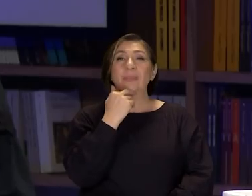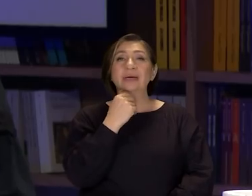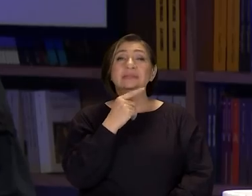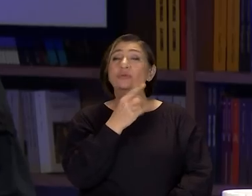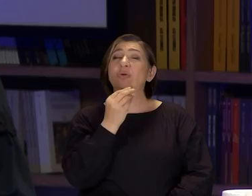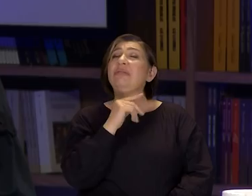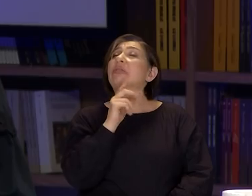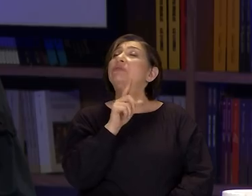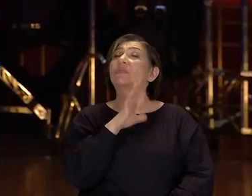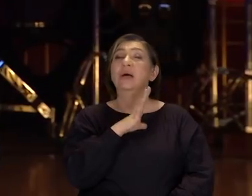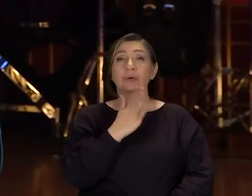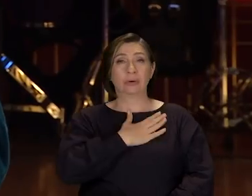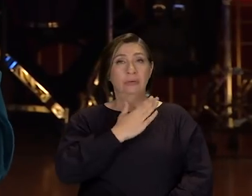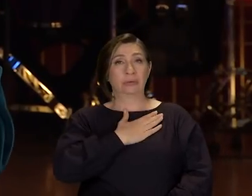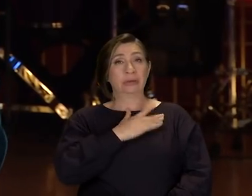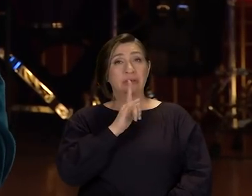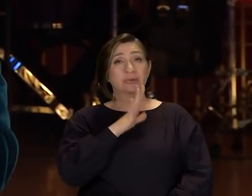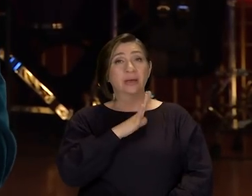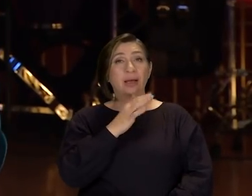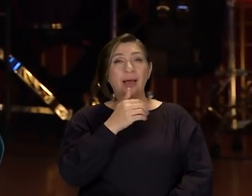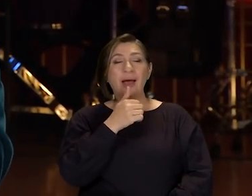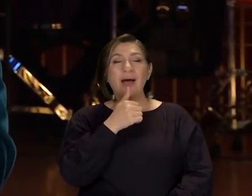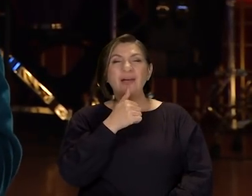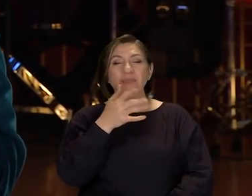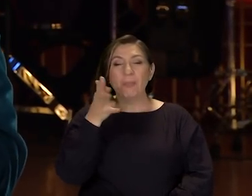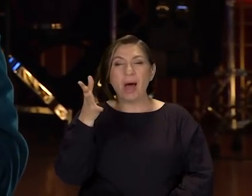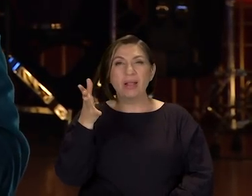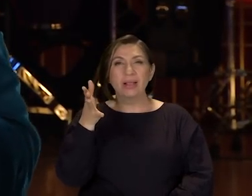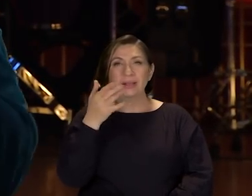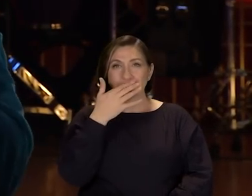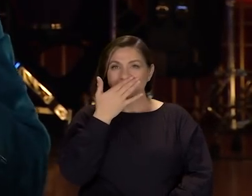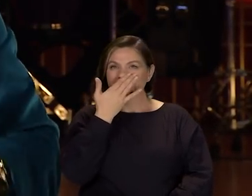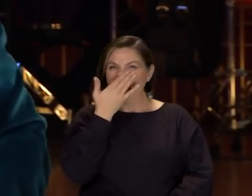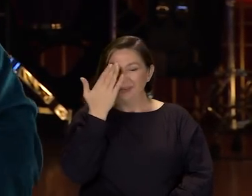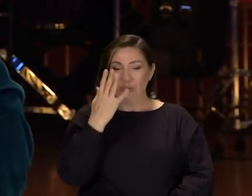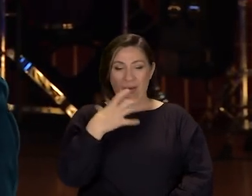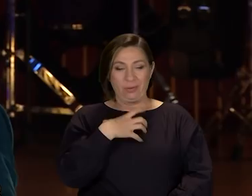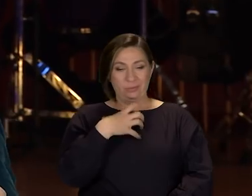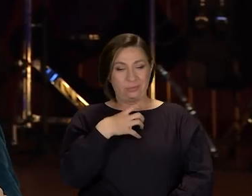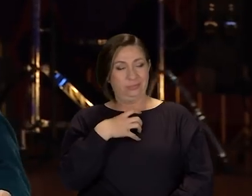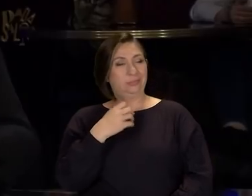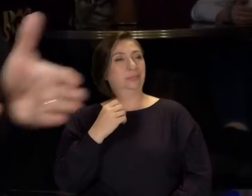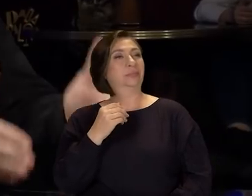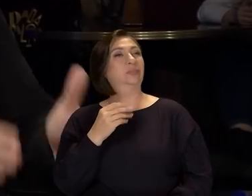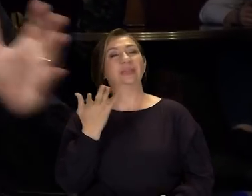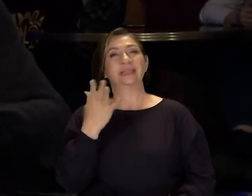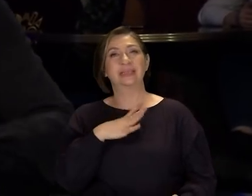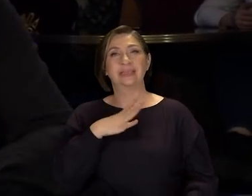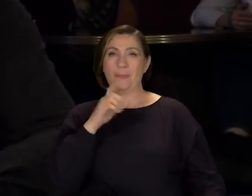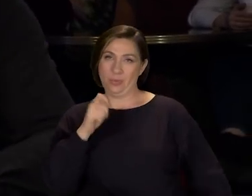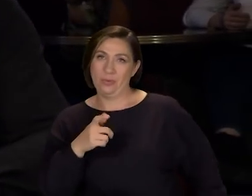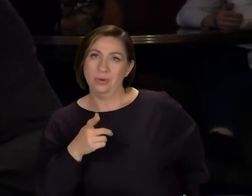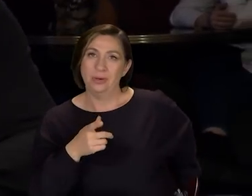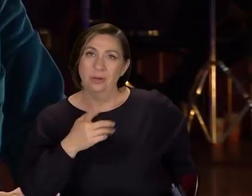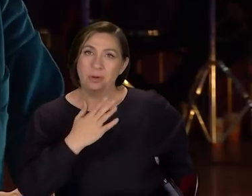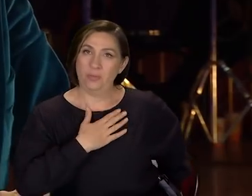çok ihtiyacım var. Nereye? Göğsüme yatmıyor mu? Bak herifin salaklığına bak herifin. Tabii yani, bütün egoları yani, tatmin şey ediyor sonra ne istenirse yani, yapılıyor.